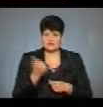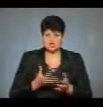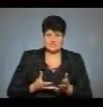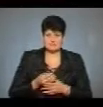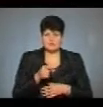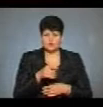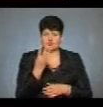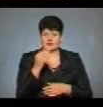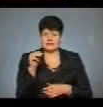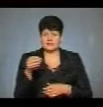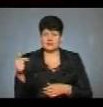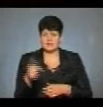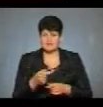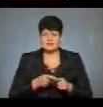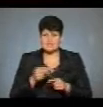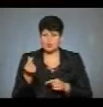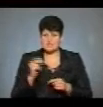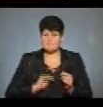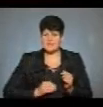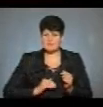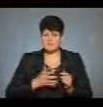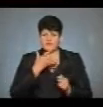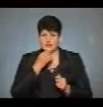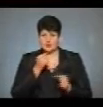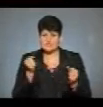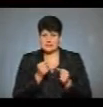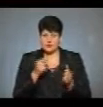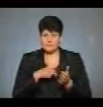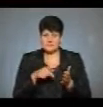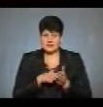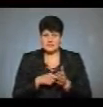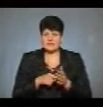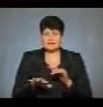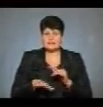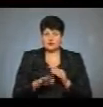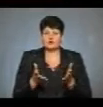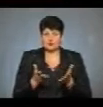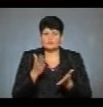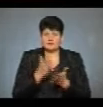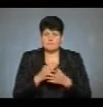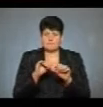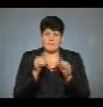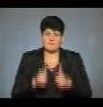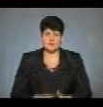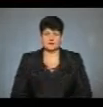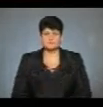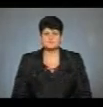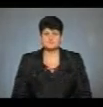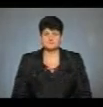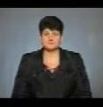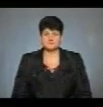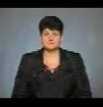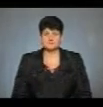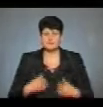нього 4 000 гривень. Це кошти підприємців файного зимового містечка, на території якого розташований пам'ятник.